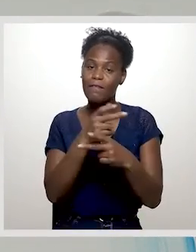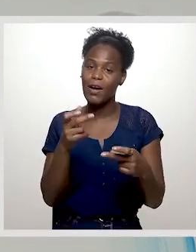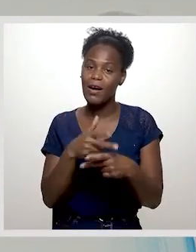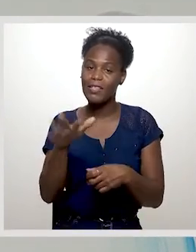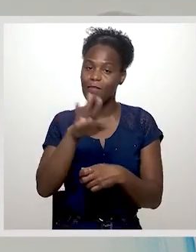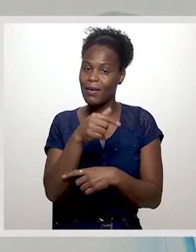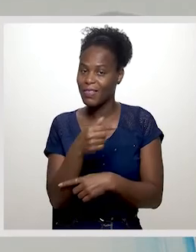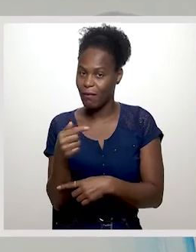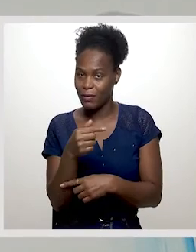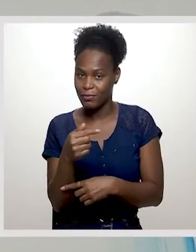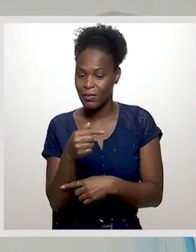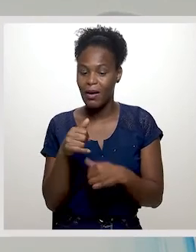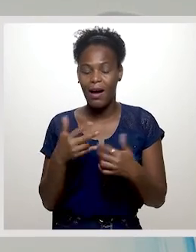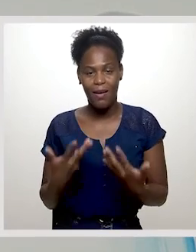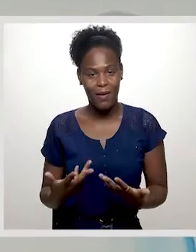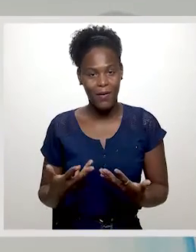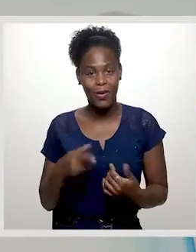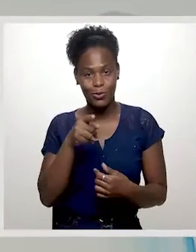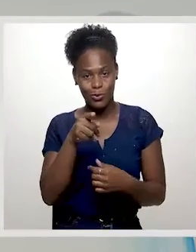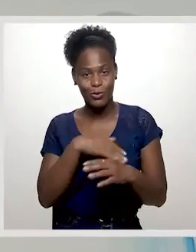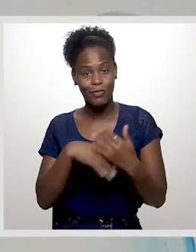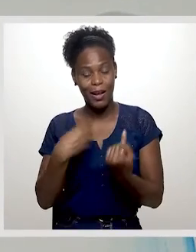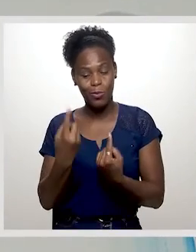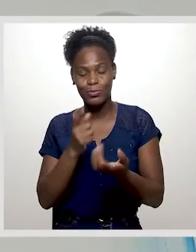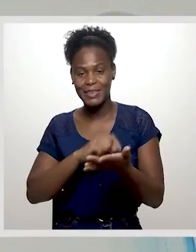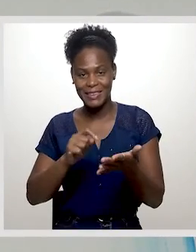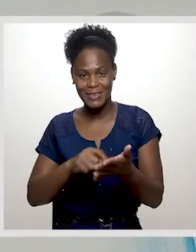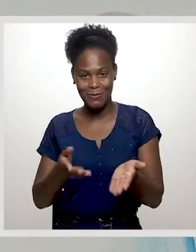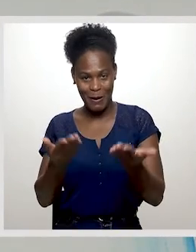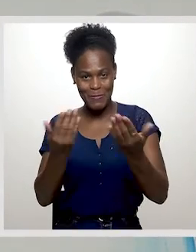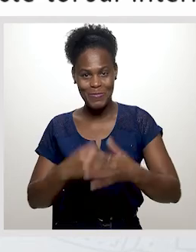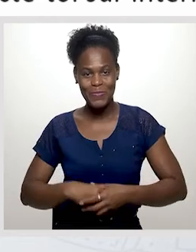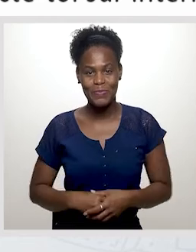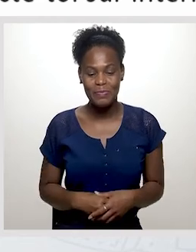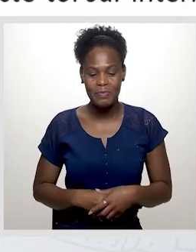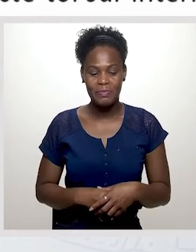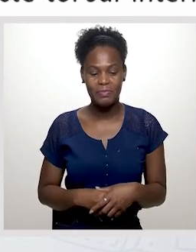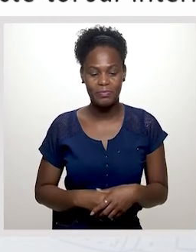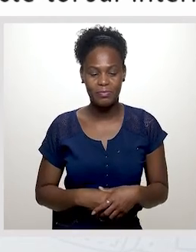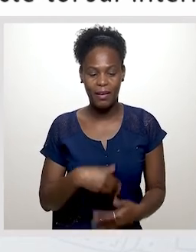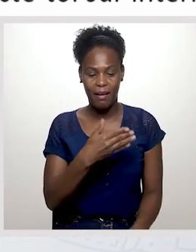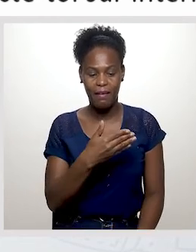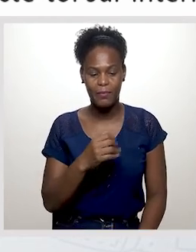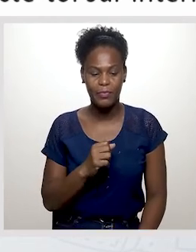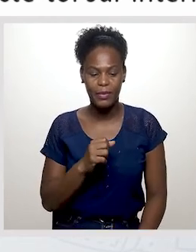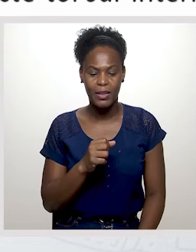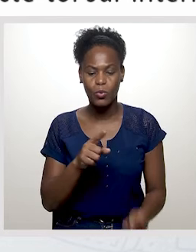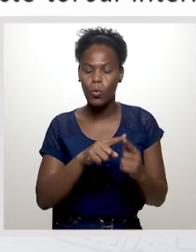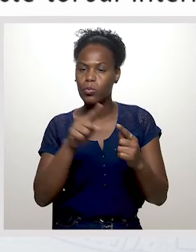forme négative. Maintenant, à toi de faire quelques exercices. On y va. 1.